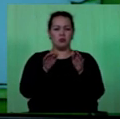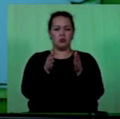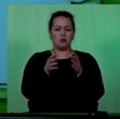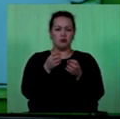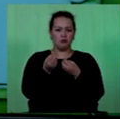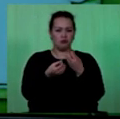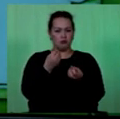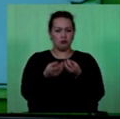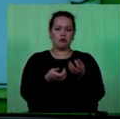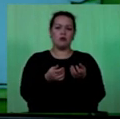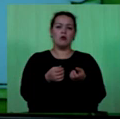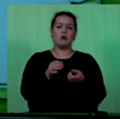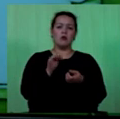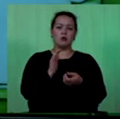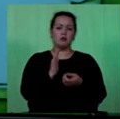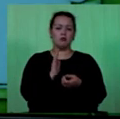будет такой красоты.